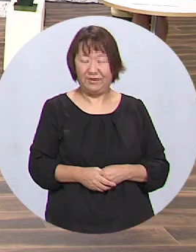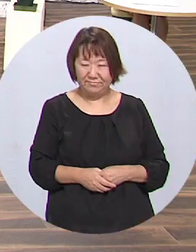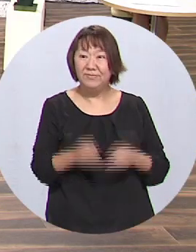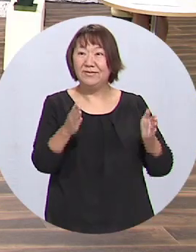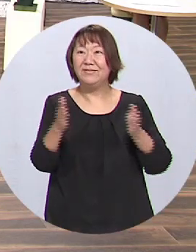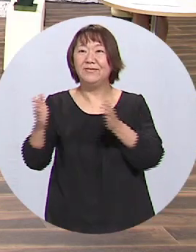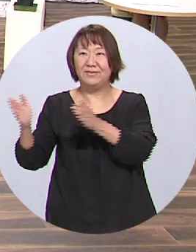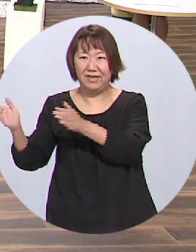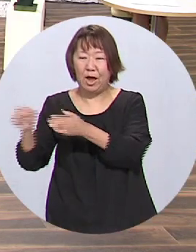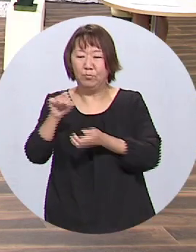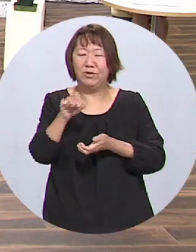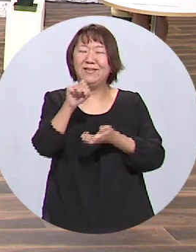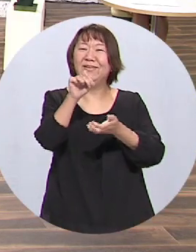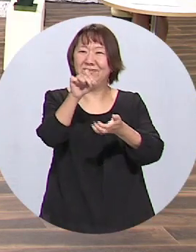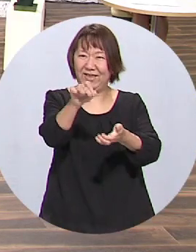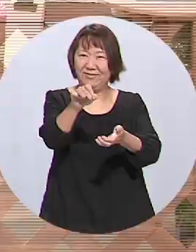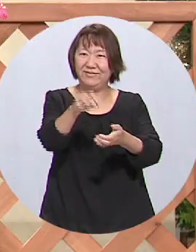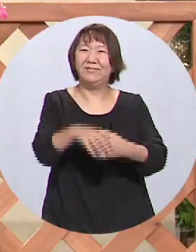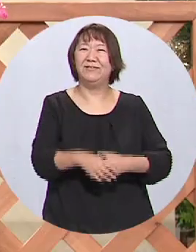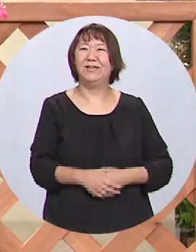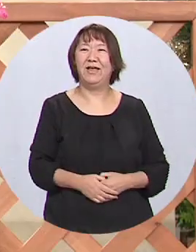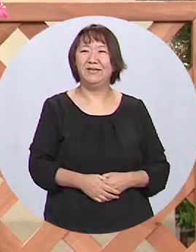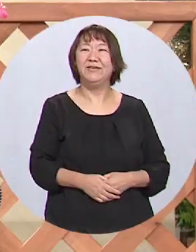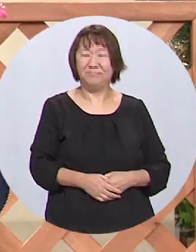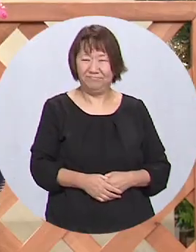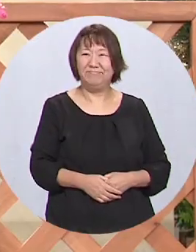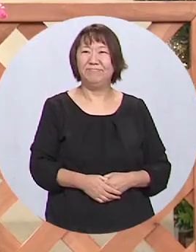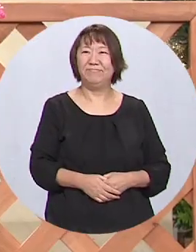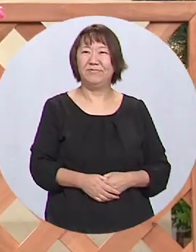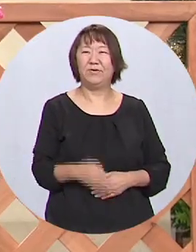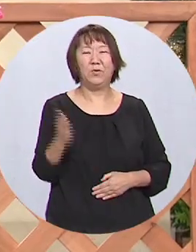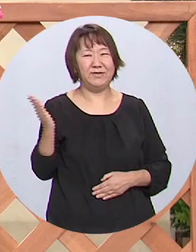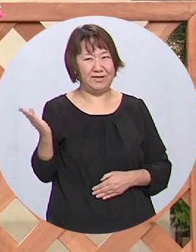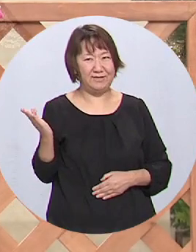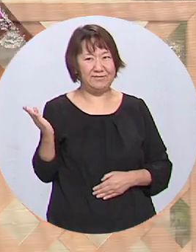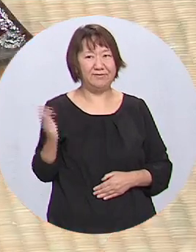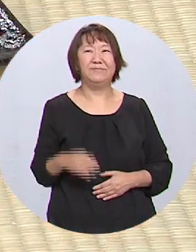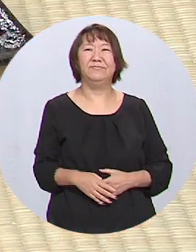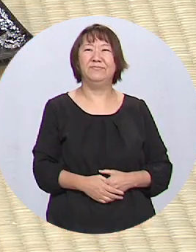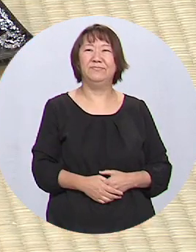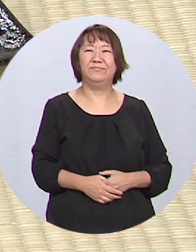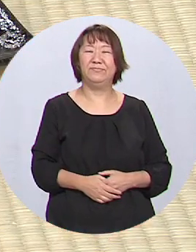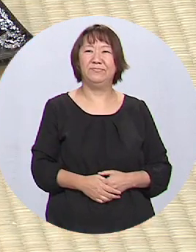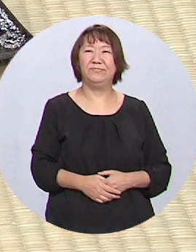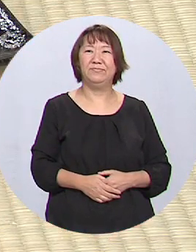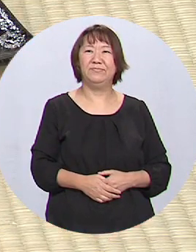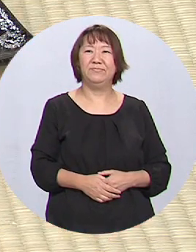さあ続いてはプレゼントです。金井さん。 はい、今週のプレゼントはこちらです。